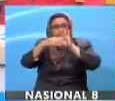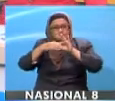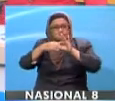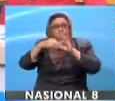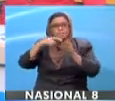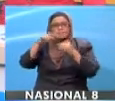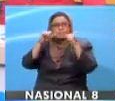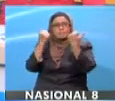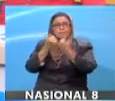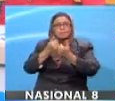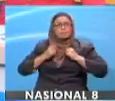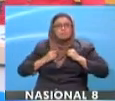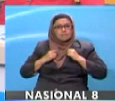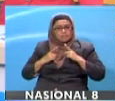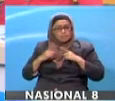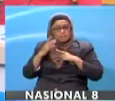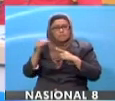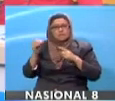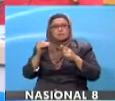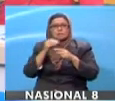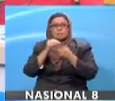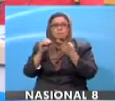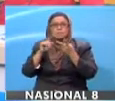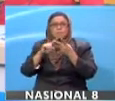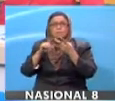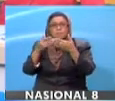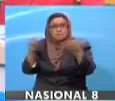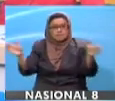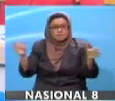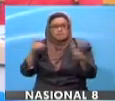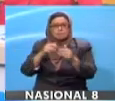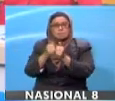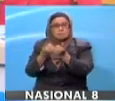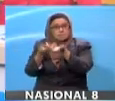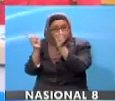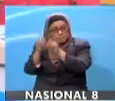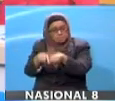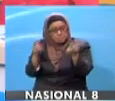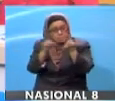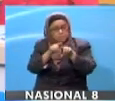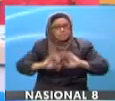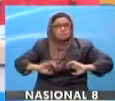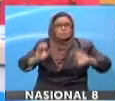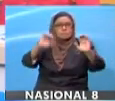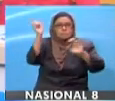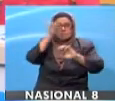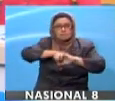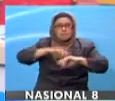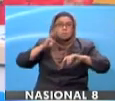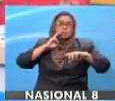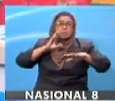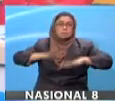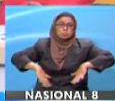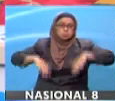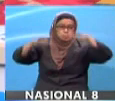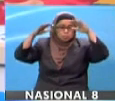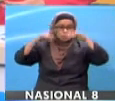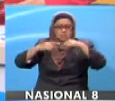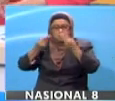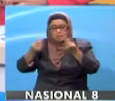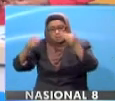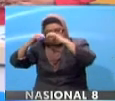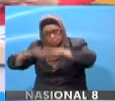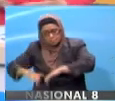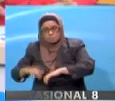swasta. Dalam pelbagai bencana buruk berlaku di seluruh dunia sejak kebelakangan ini seperti banjir dan tanah runtuh, menuntut semua pihak